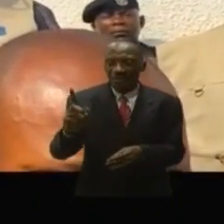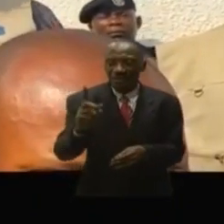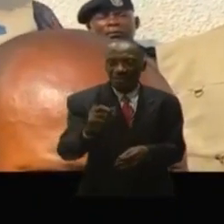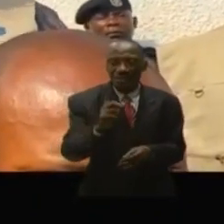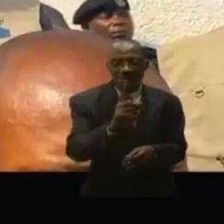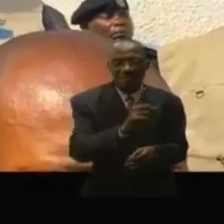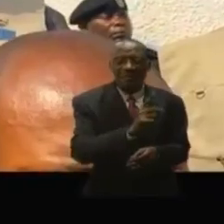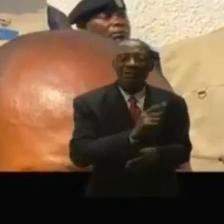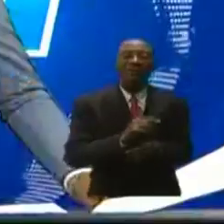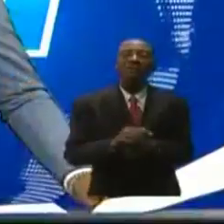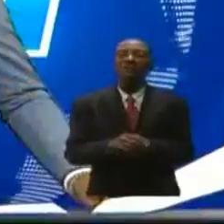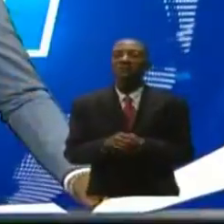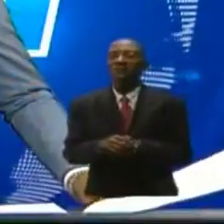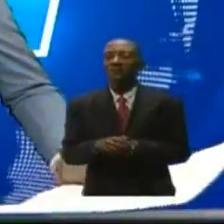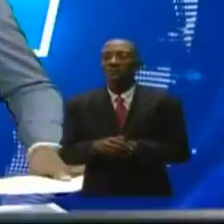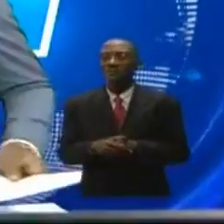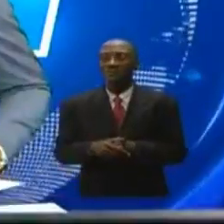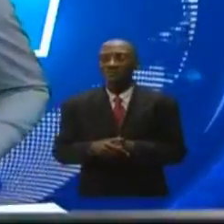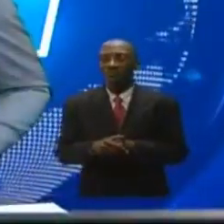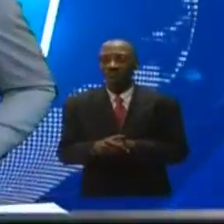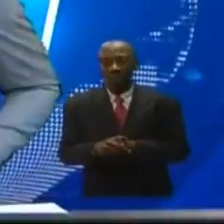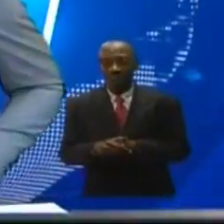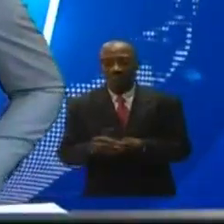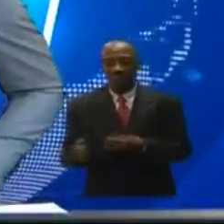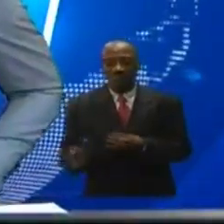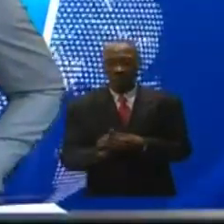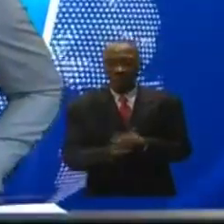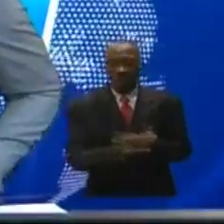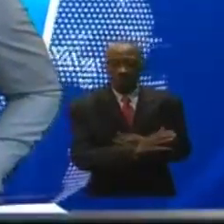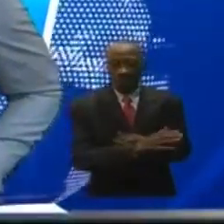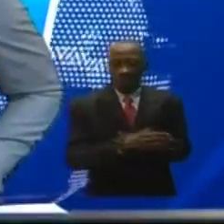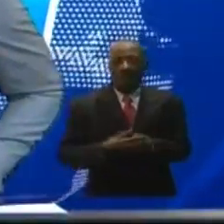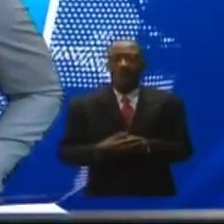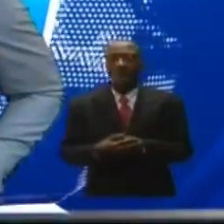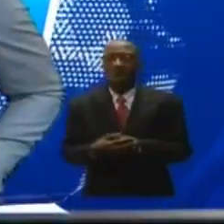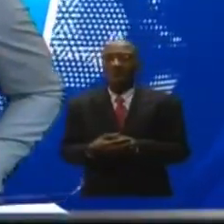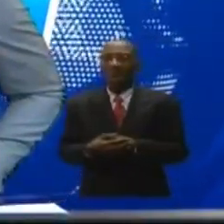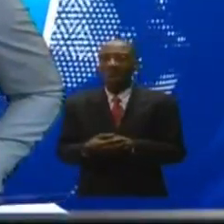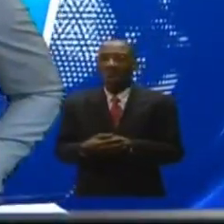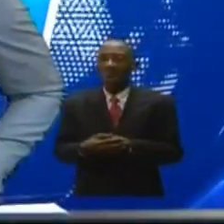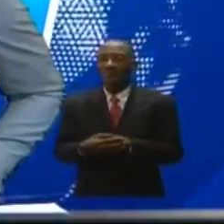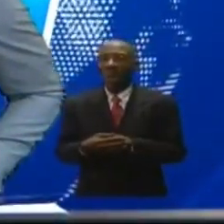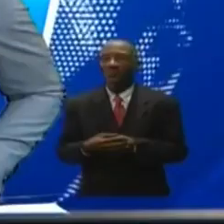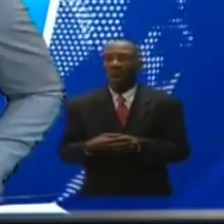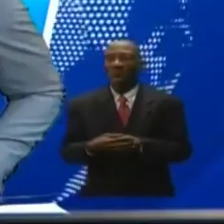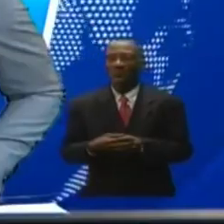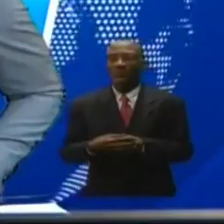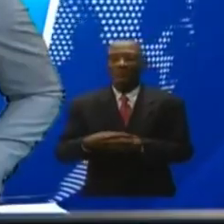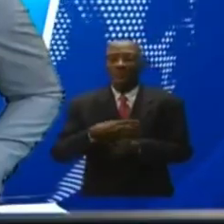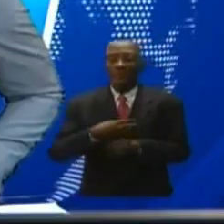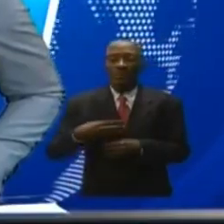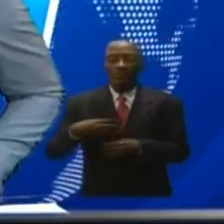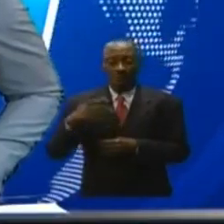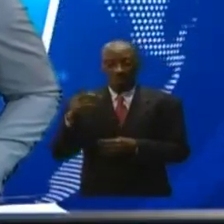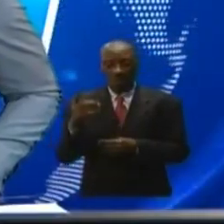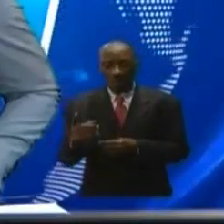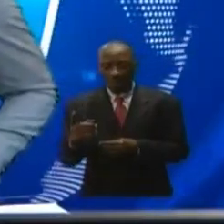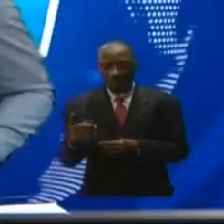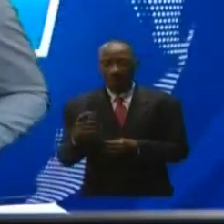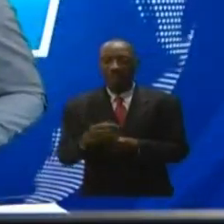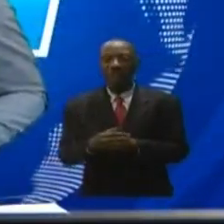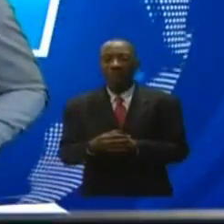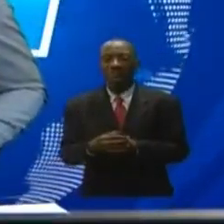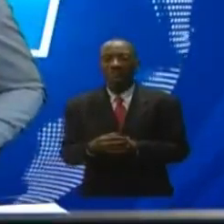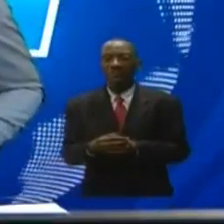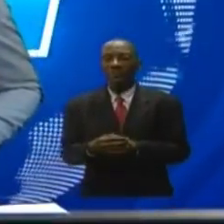15 juillet prochain. Madame, messieurs, l'amélioration de conditions de vie de ces personnes dépend de vous. Les victimes